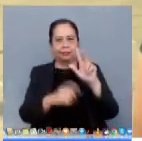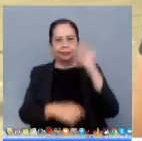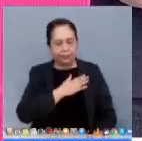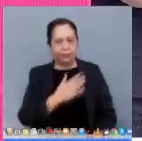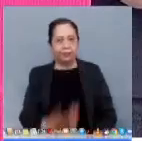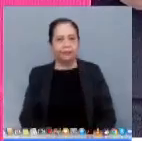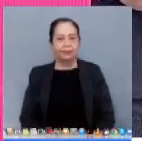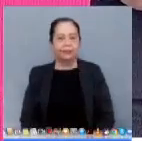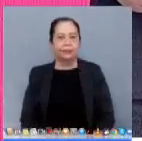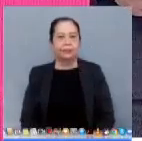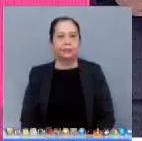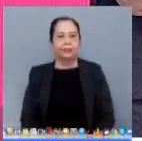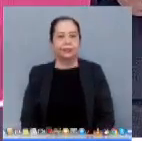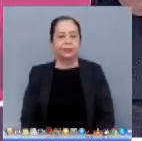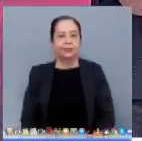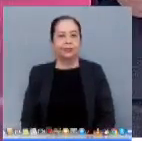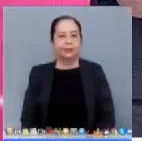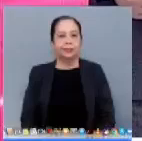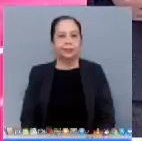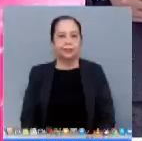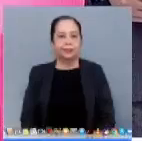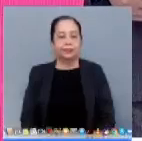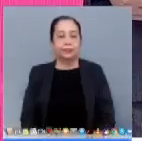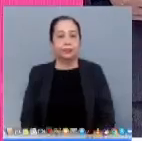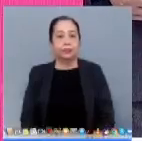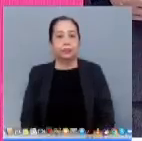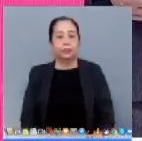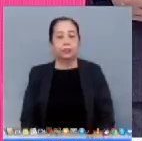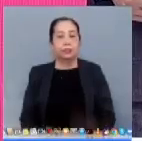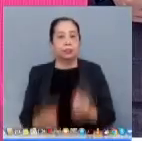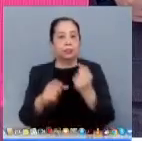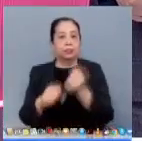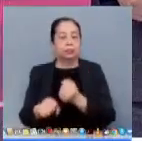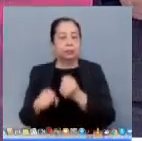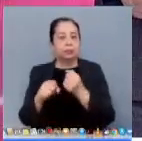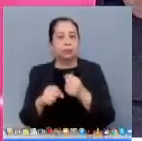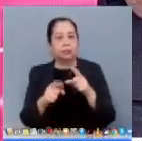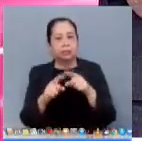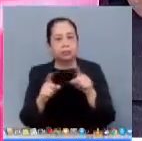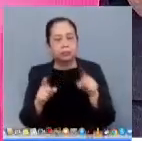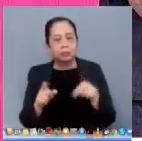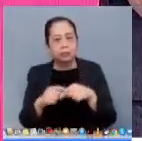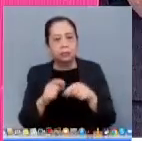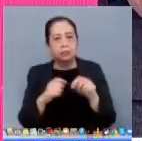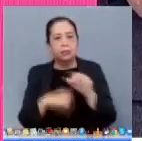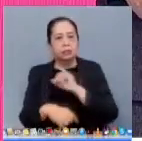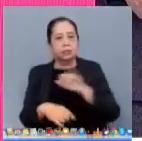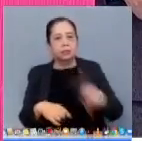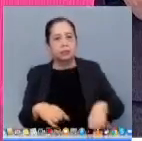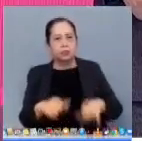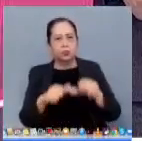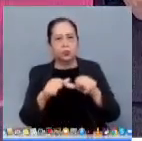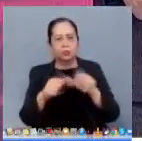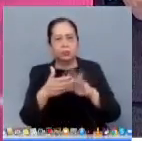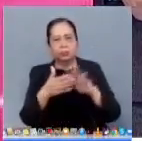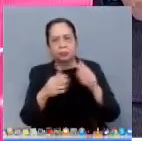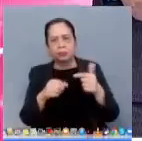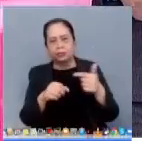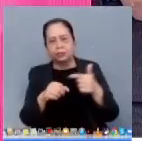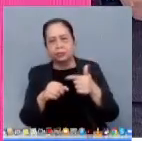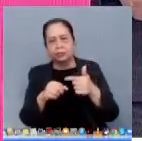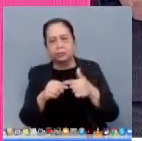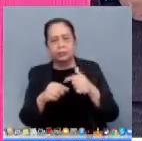sa Pilipino. Balik sa pagsasagwan, ang ilang mangisda sa Isabela ngayon patuloy ang pagmahal ng petrolyo. Sa Capiz naman, isang